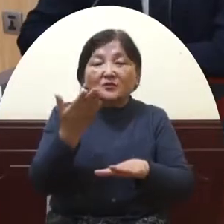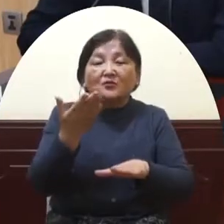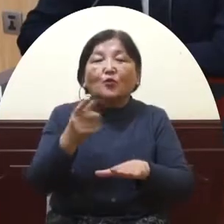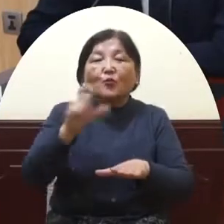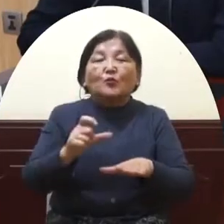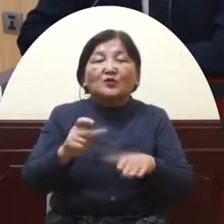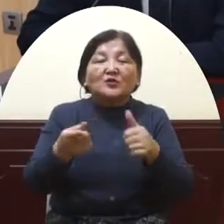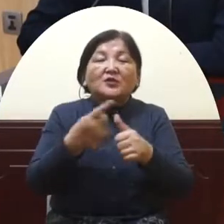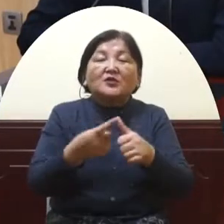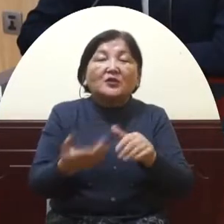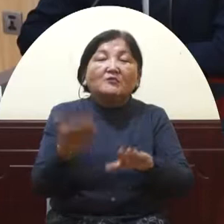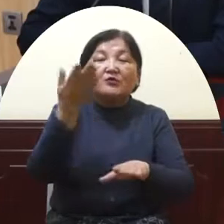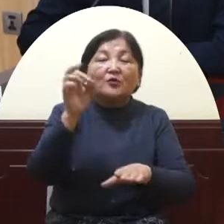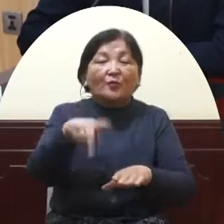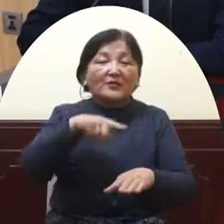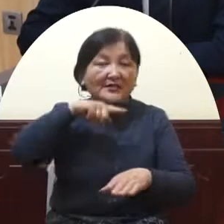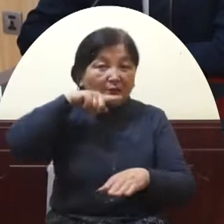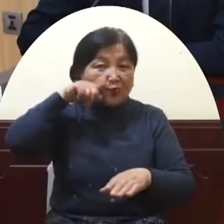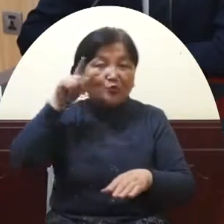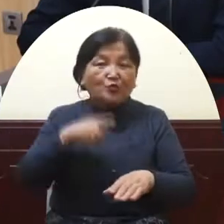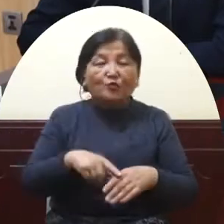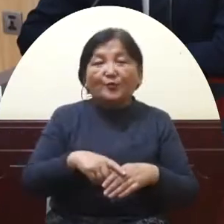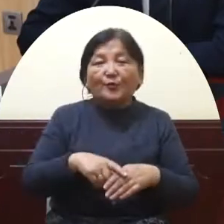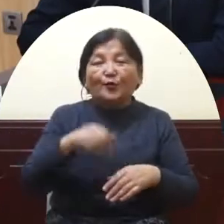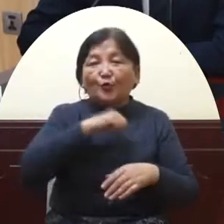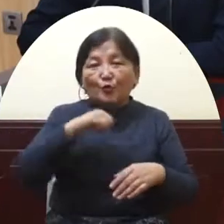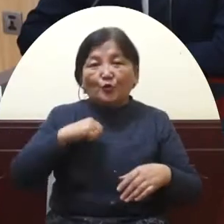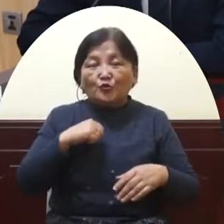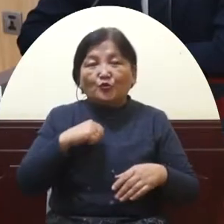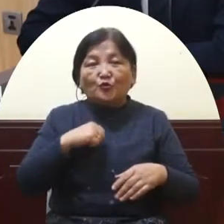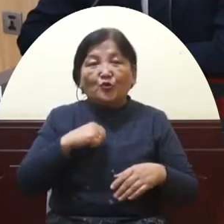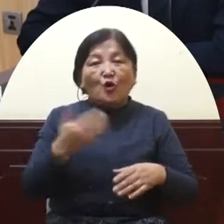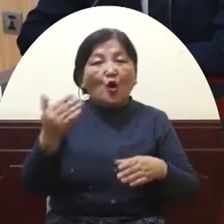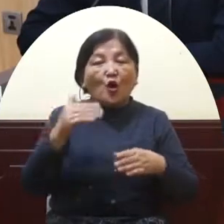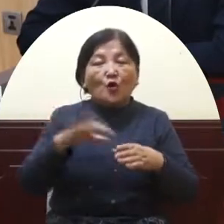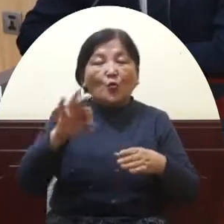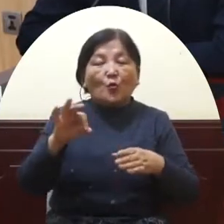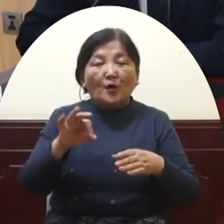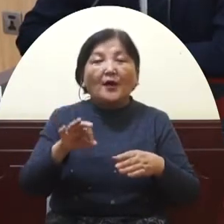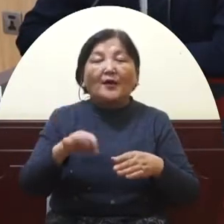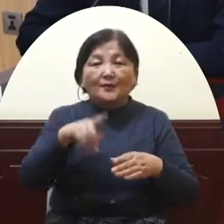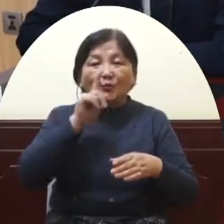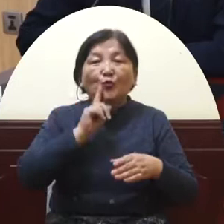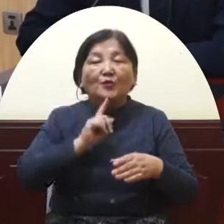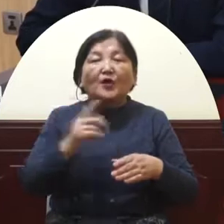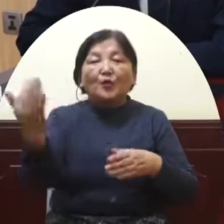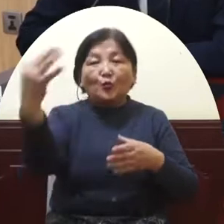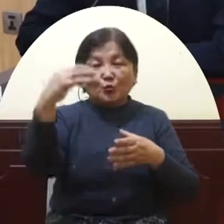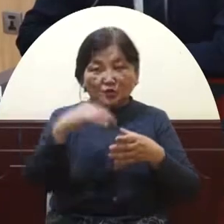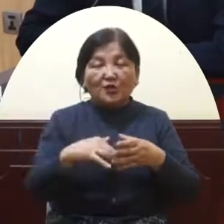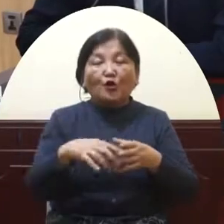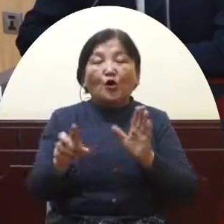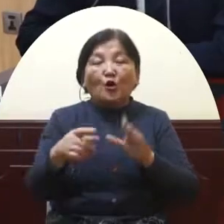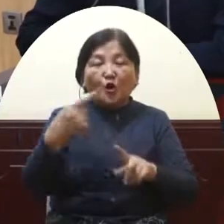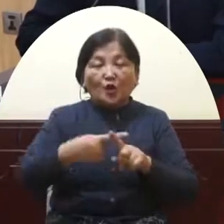бол залуучууд бол нэг тийм ноцтой оролцохгүй байх асуудал үүсэхгүй байх гэж би бодож байна. Энэ бол ер нь бол